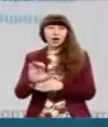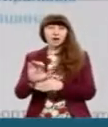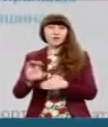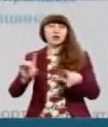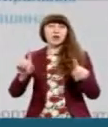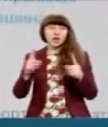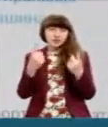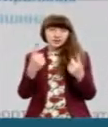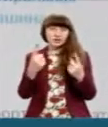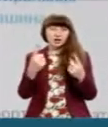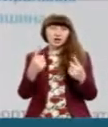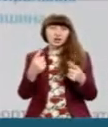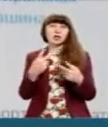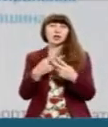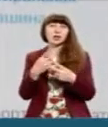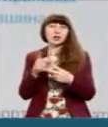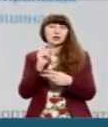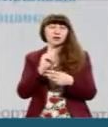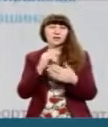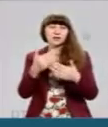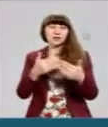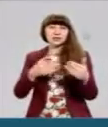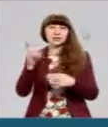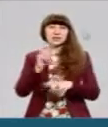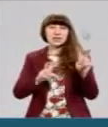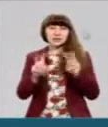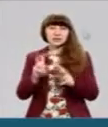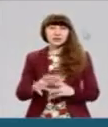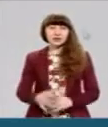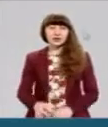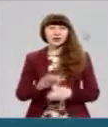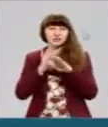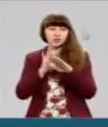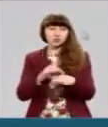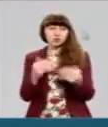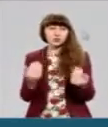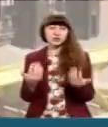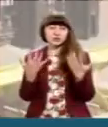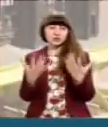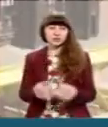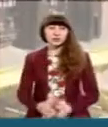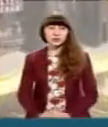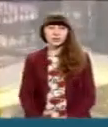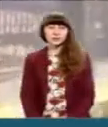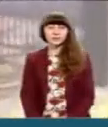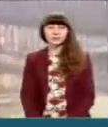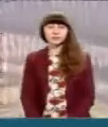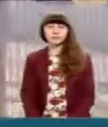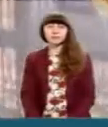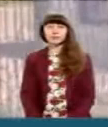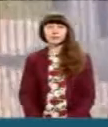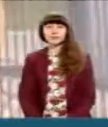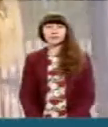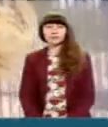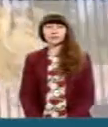отыр. Қаскүнемдер ақша қаражаттарын Қазақстанның түрлі банктеріндегі виртуалды карталарға аударып, одан кейін